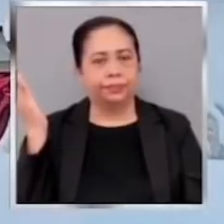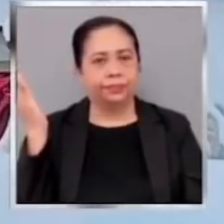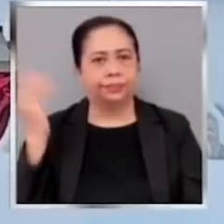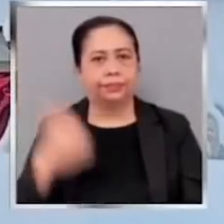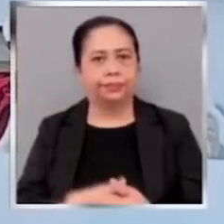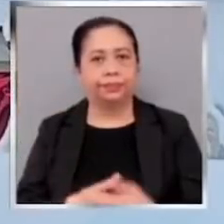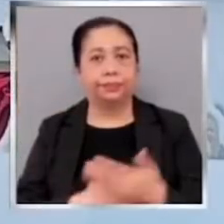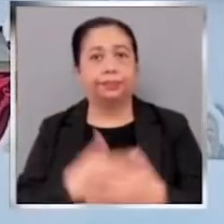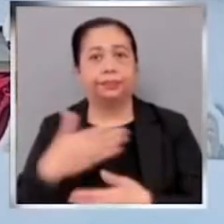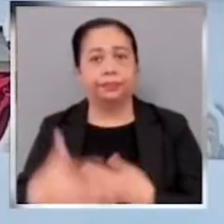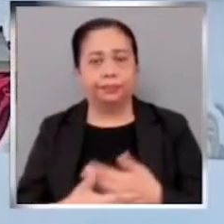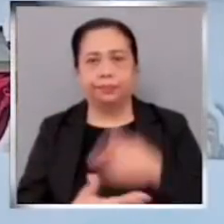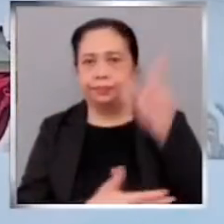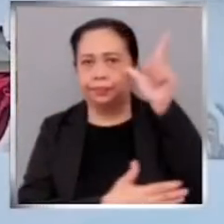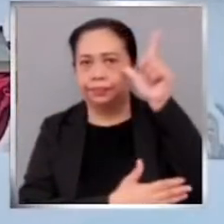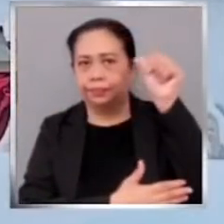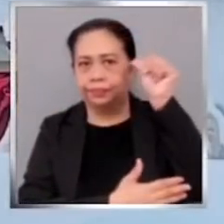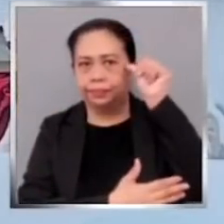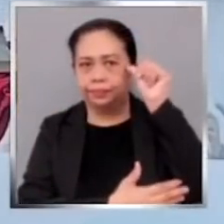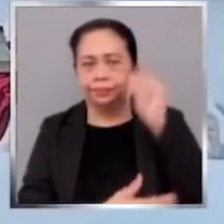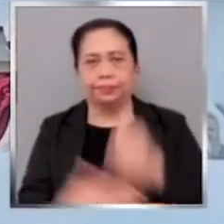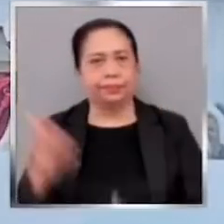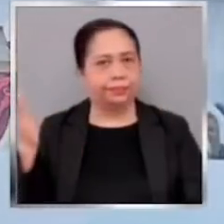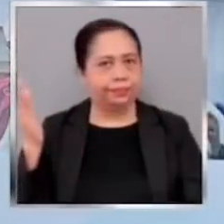1,808,424. Dito Atienza,